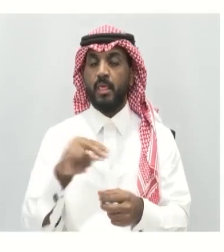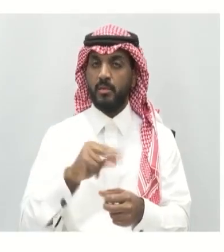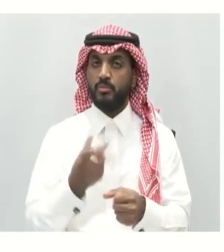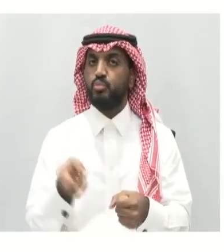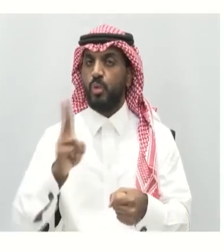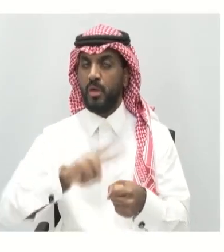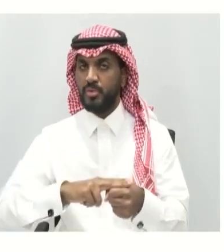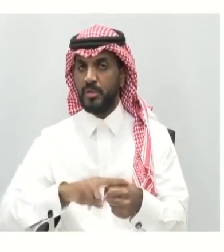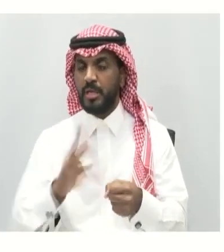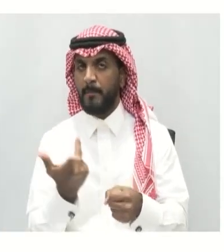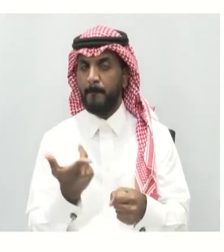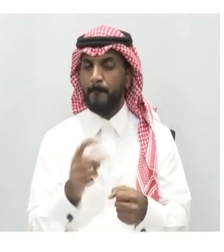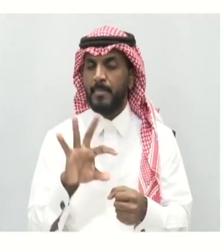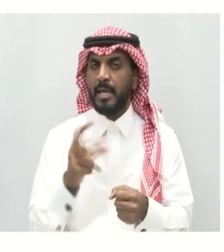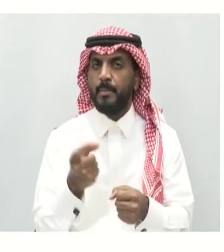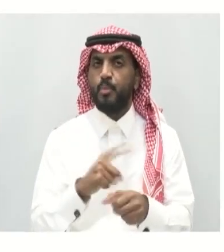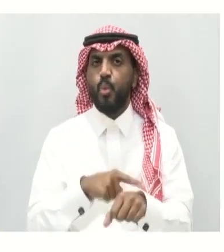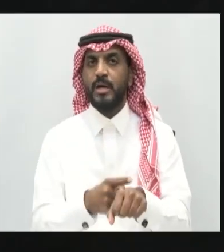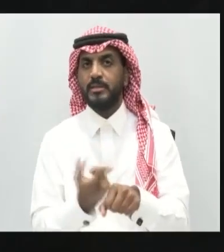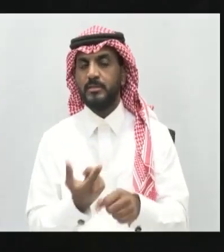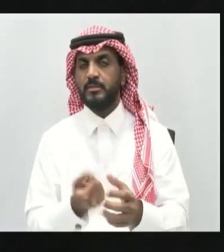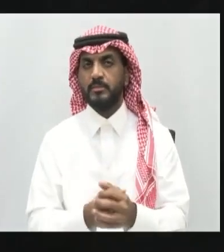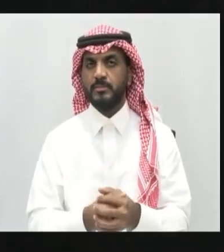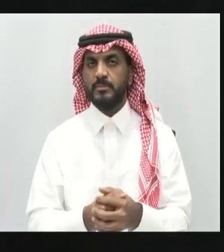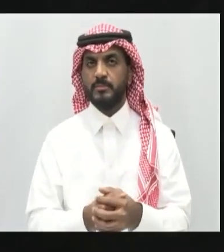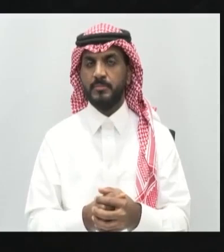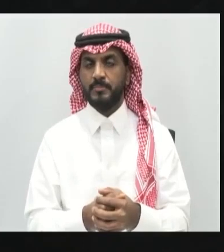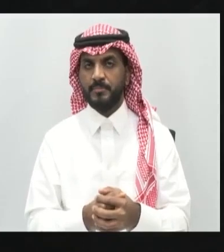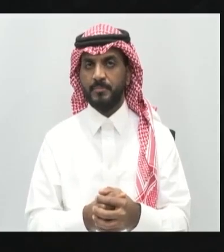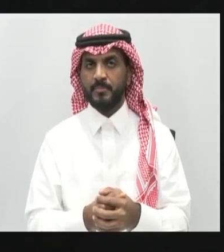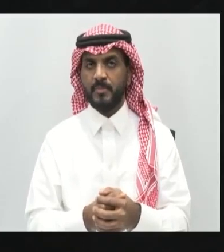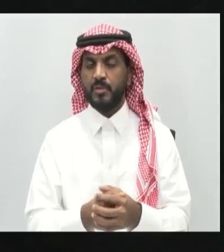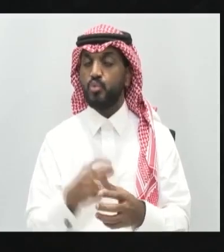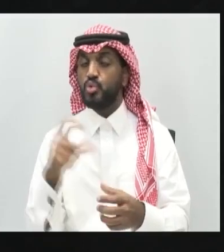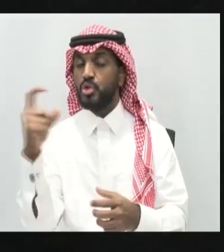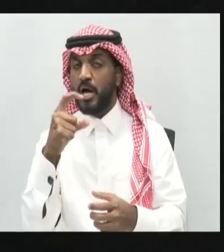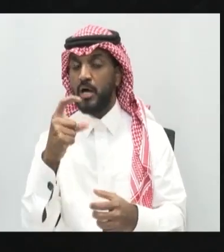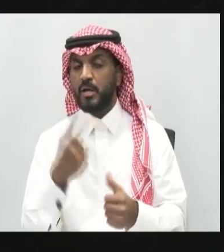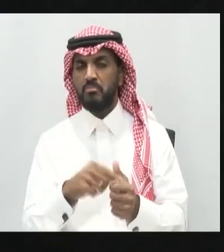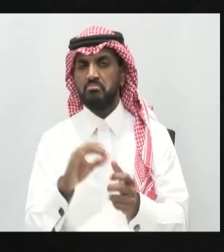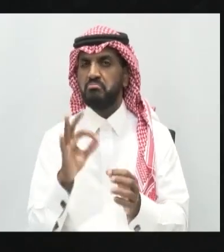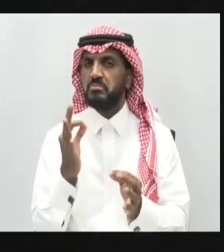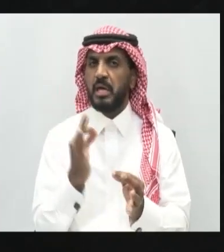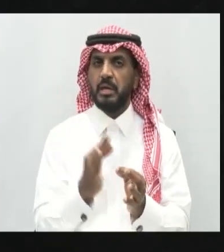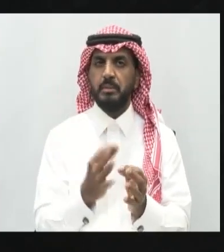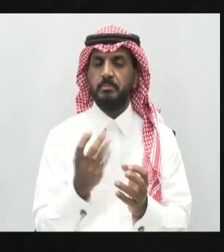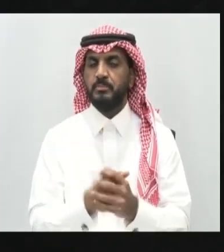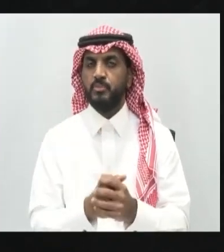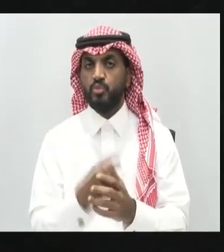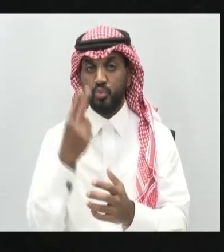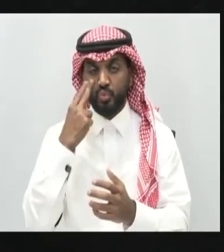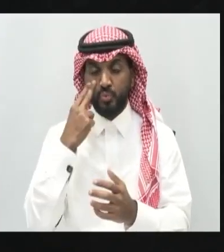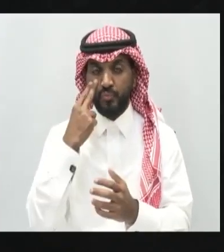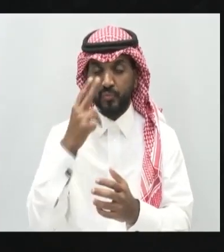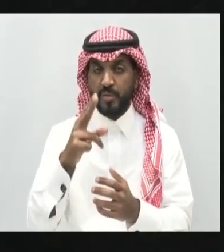كم يستغرق فتره زمنيه ممتازين شهر تقريبا احنا نشوف